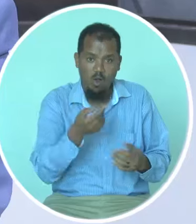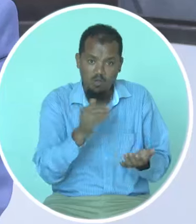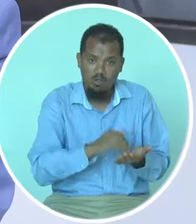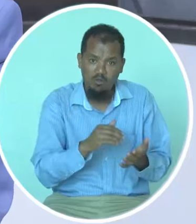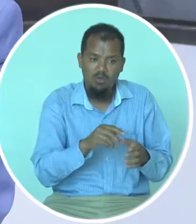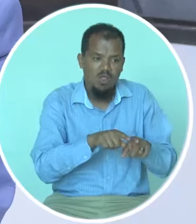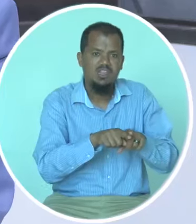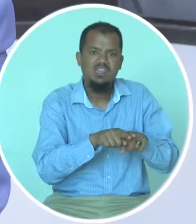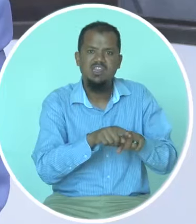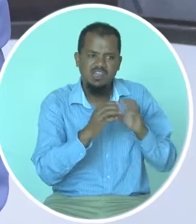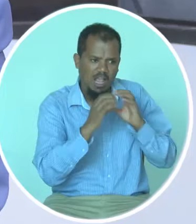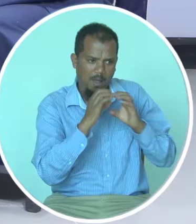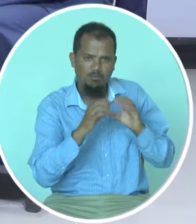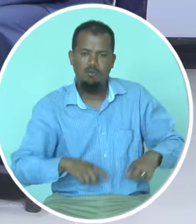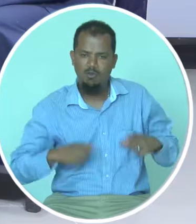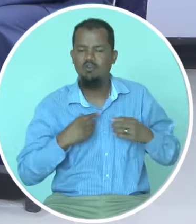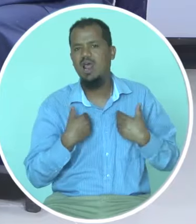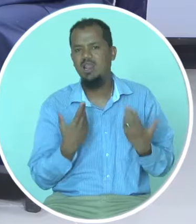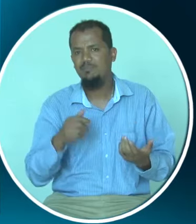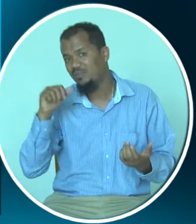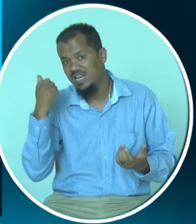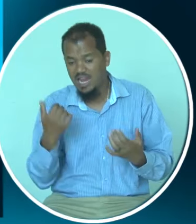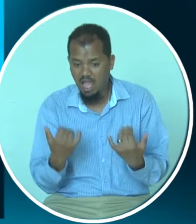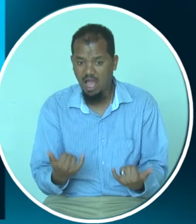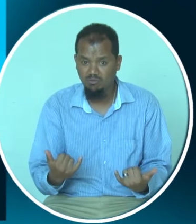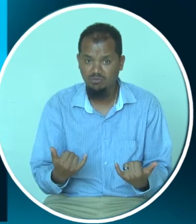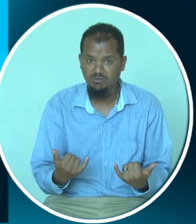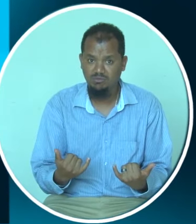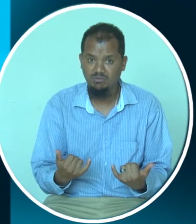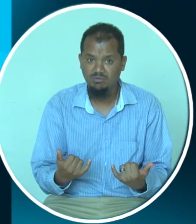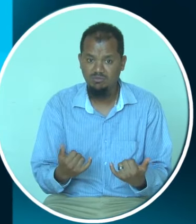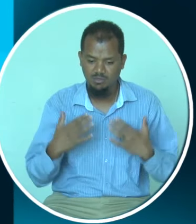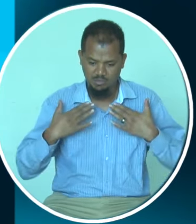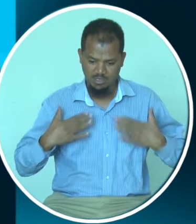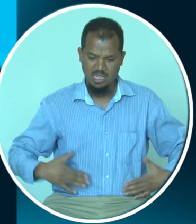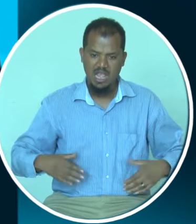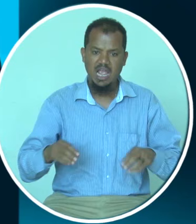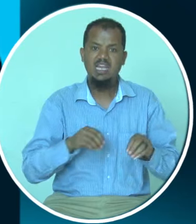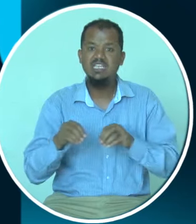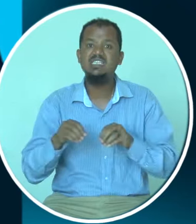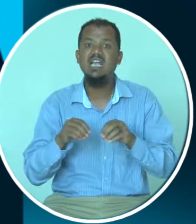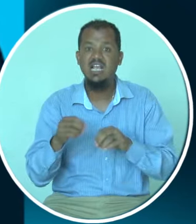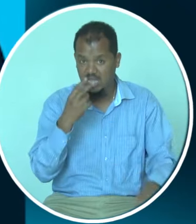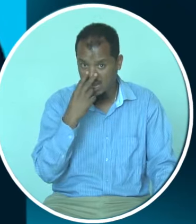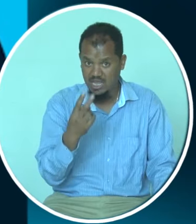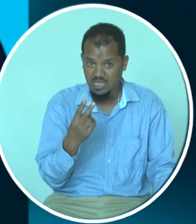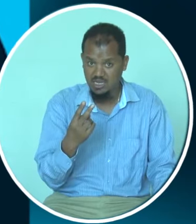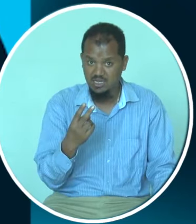ደግሞ ተግባብቶ መኖር ይችላል አለ እና ሌላው ደግሞ አሁን ያካል እንቅስቃሴን ያየን